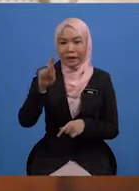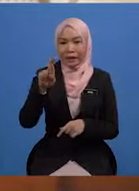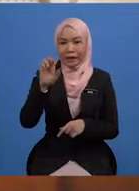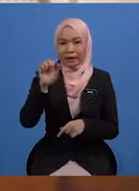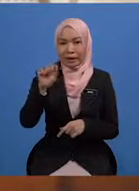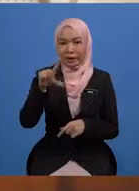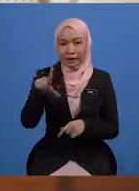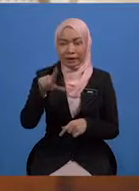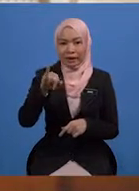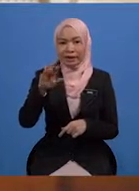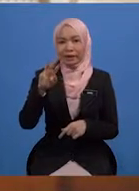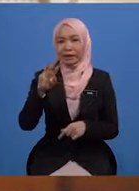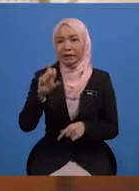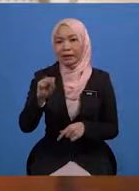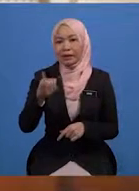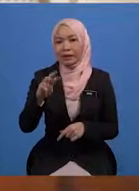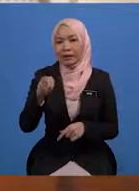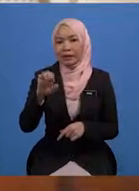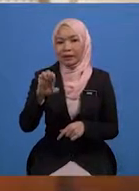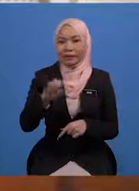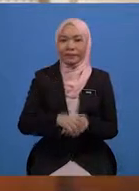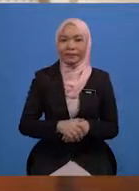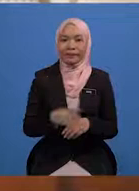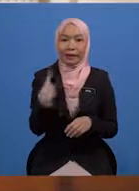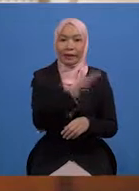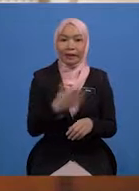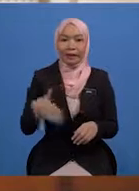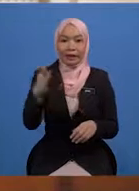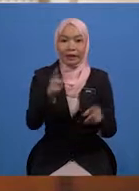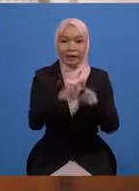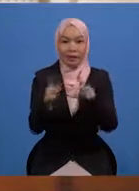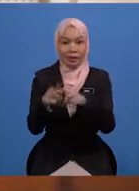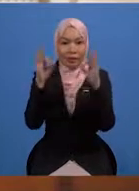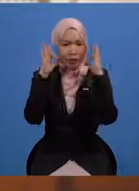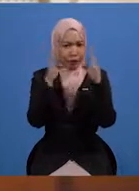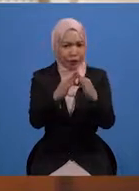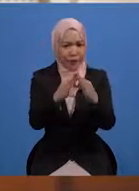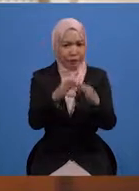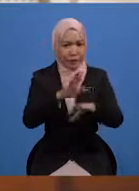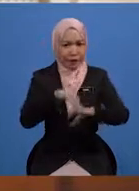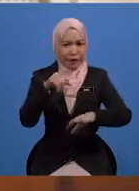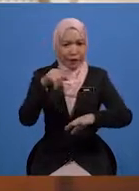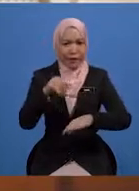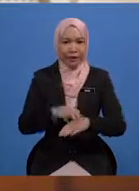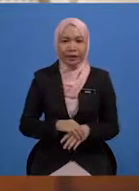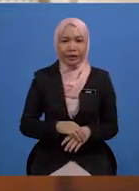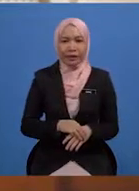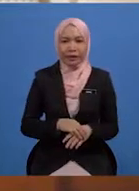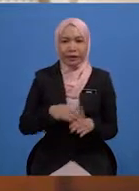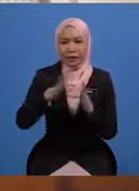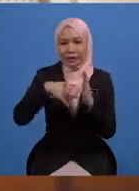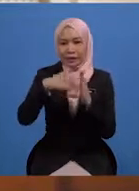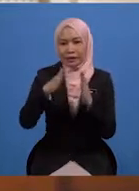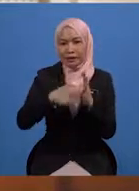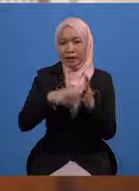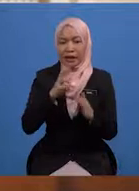Kali ini, kita akan sama-sama fokus hanya pada media cat air.